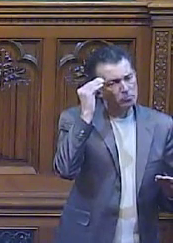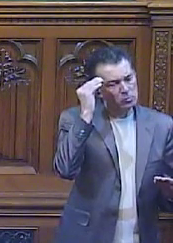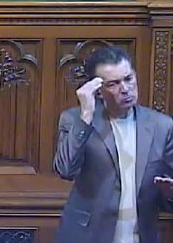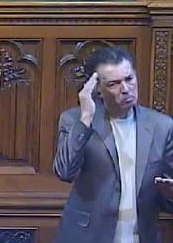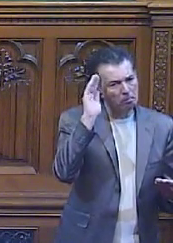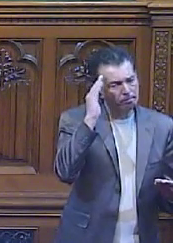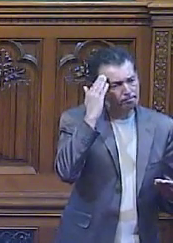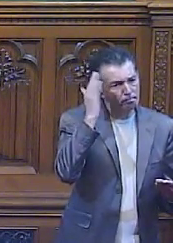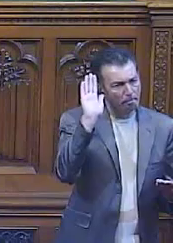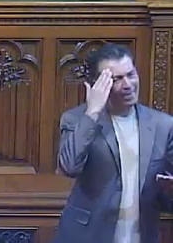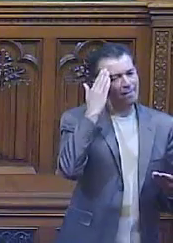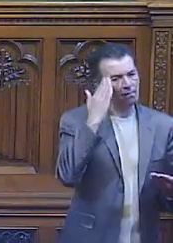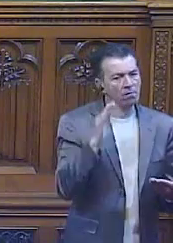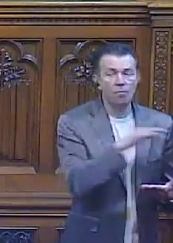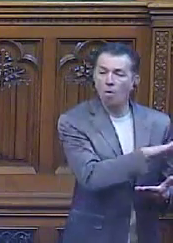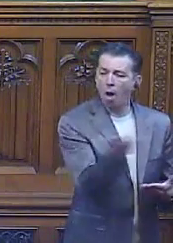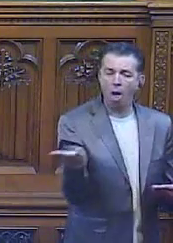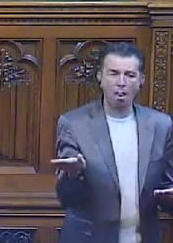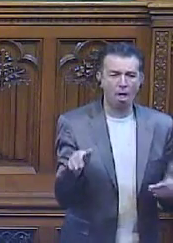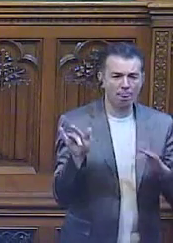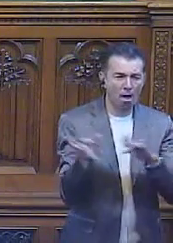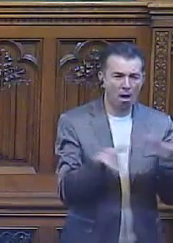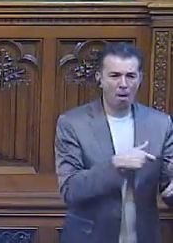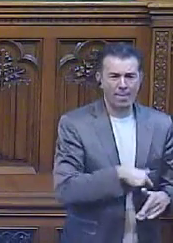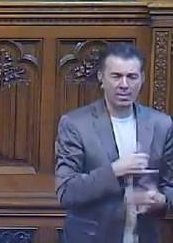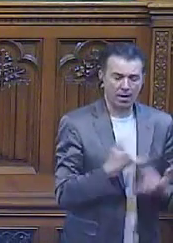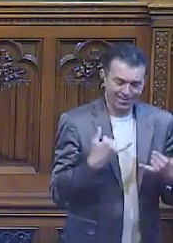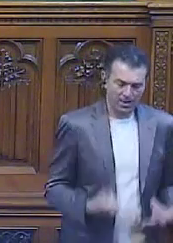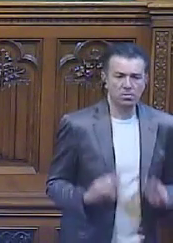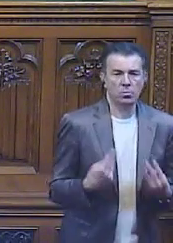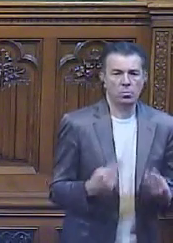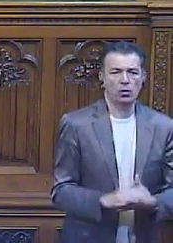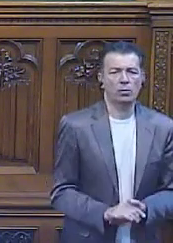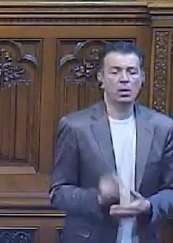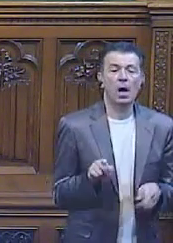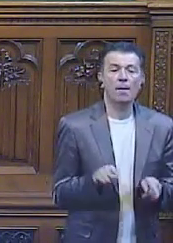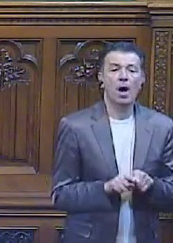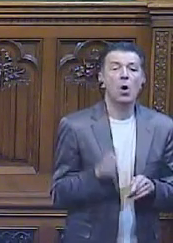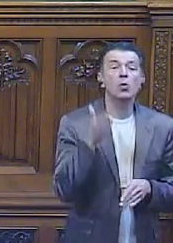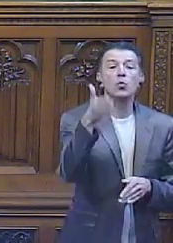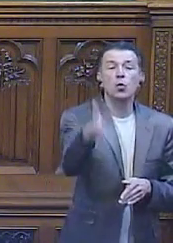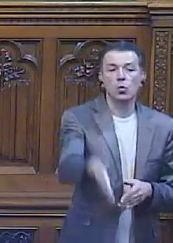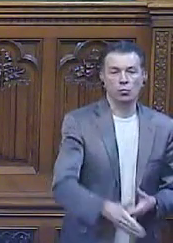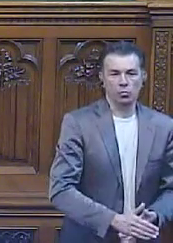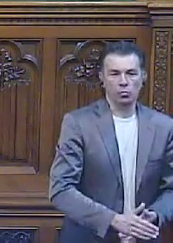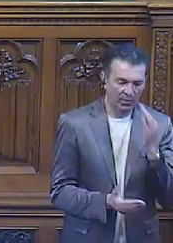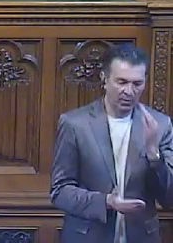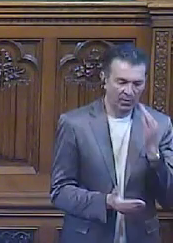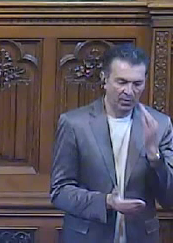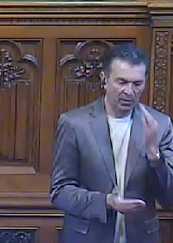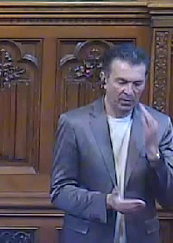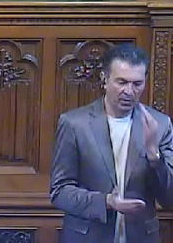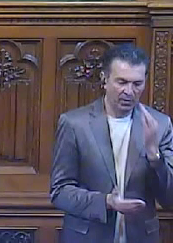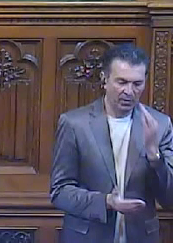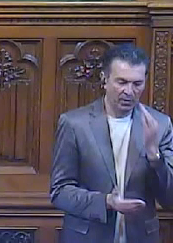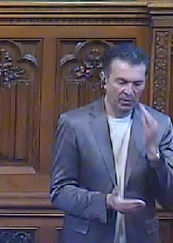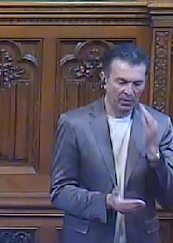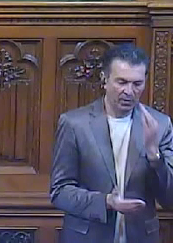alle anwesenden Parteien jetzt gilt, aber auch in Zukunft und in der